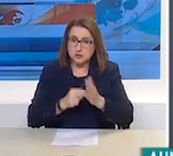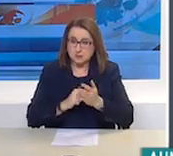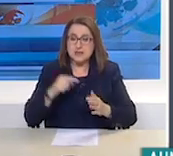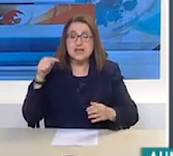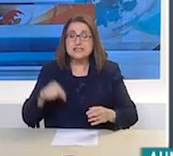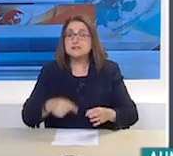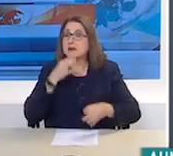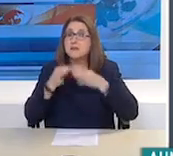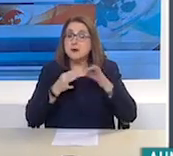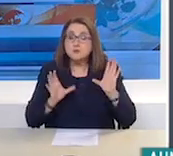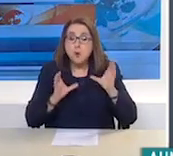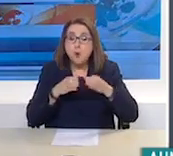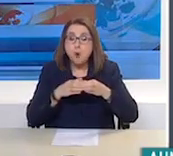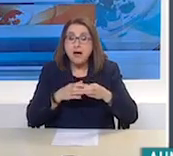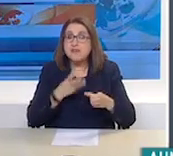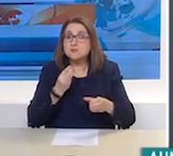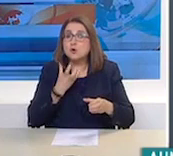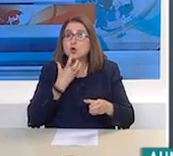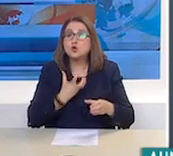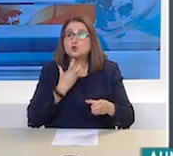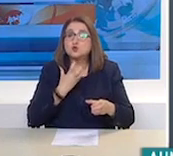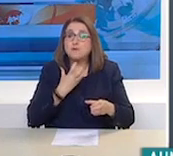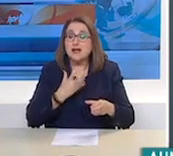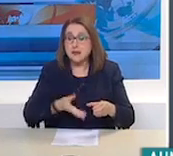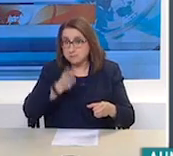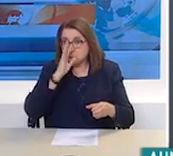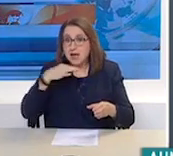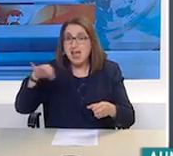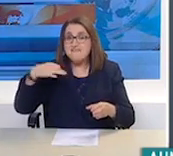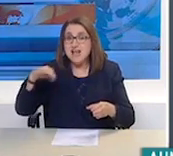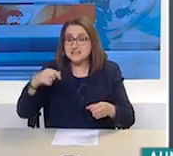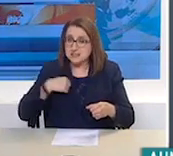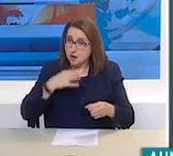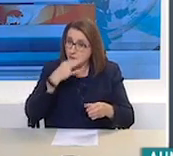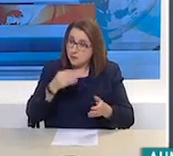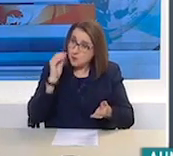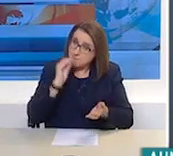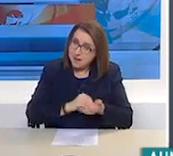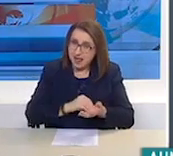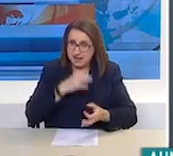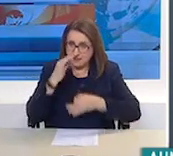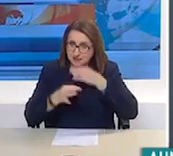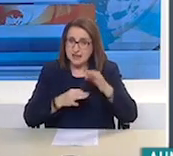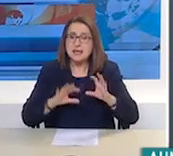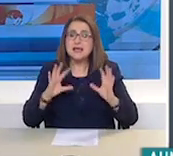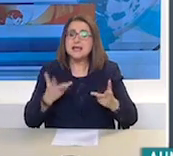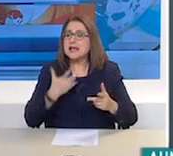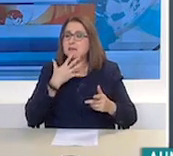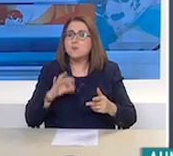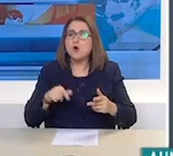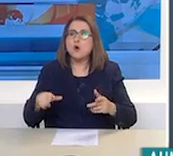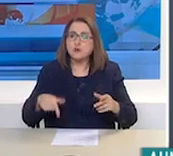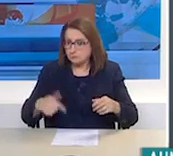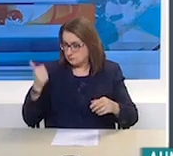COVID-19, αυτό που πολλοί το ονομάζουν ευπαθείς ομάδες. Και θα το κάνω αυτό μέσα από την περιγραφή ενός περιστατικού συρροής κρουσμάτων